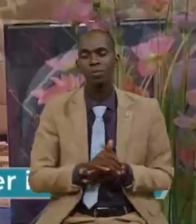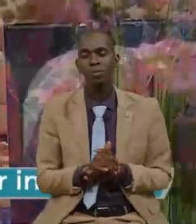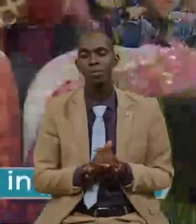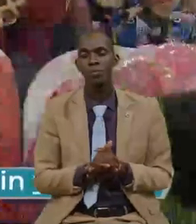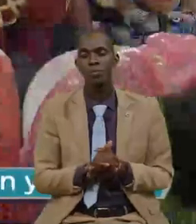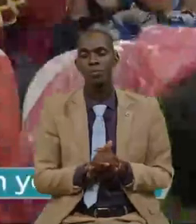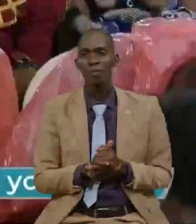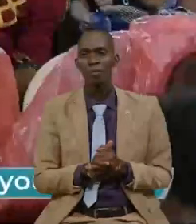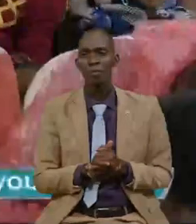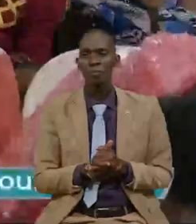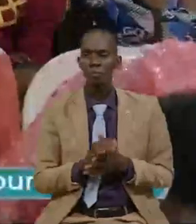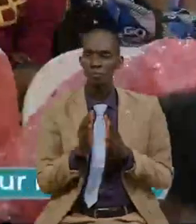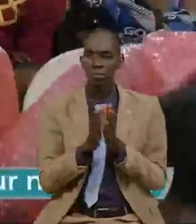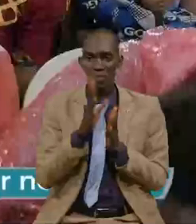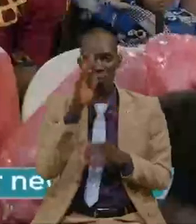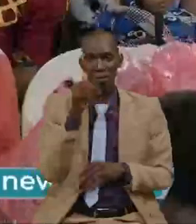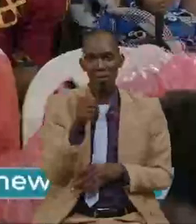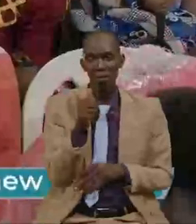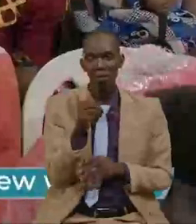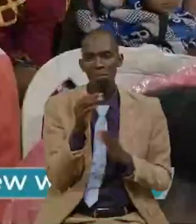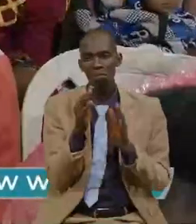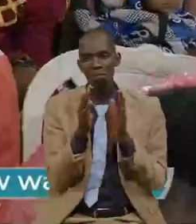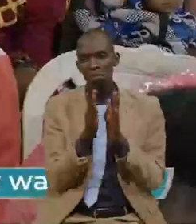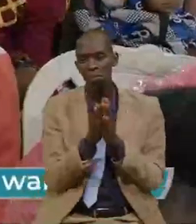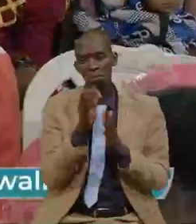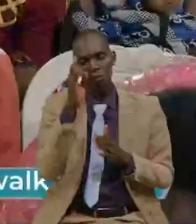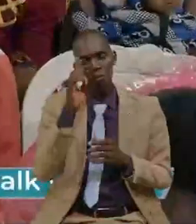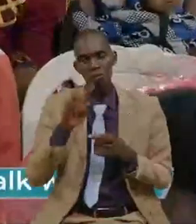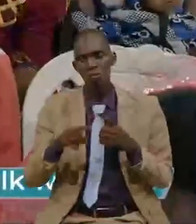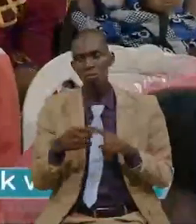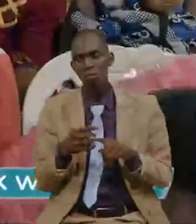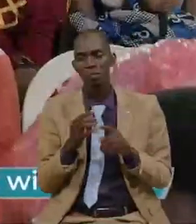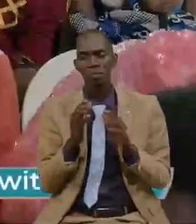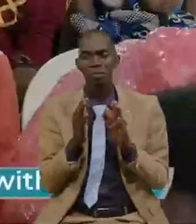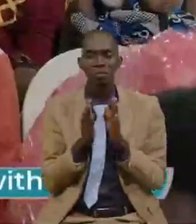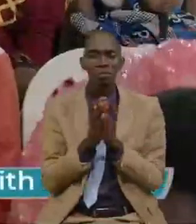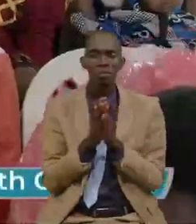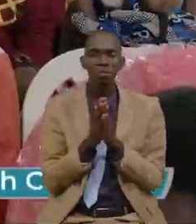From the middle here, if you are true, give all the signal.